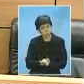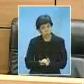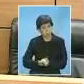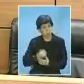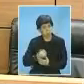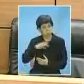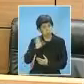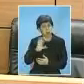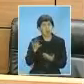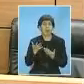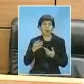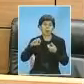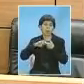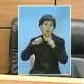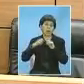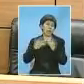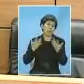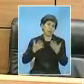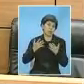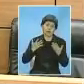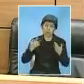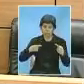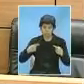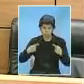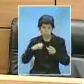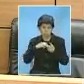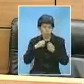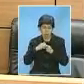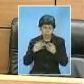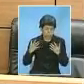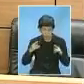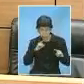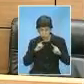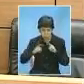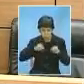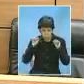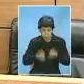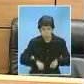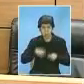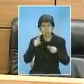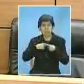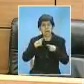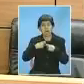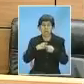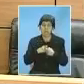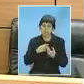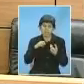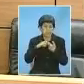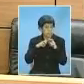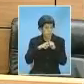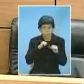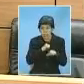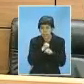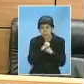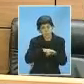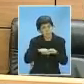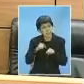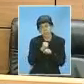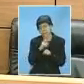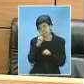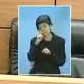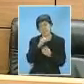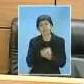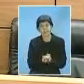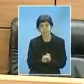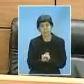นี้ก็จบกันไม่ลงท่านประธานครับพอจบกันไม่ลงปุ๊บการอะไรก็แล้วแต่ที่เป็นสาธารณะมันก็ไม่สามารถดำเนินการได้ครับ